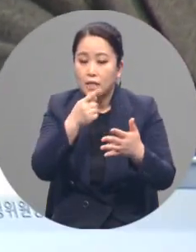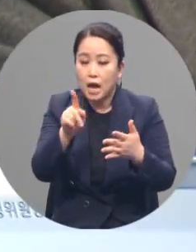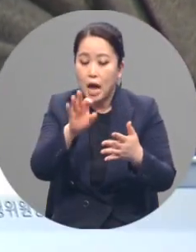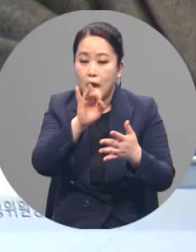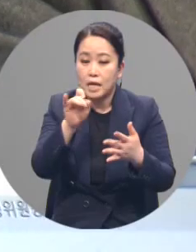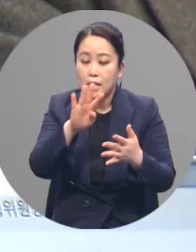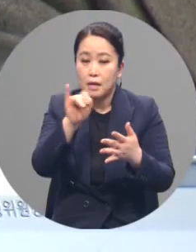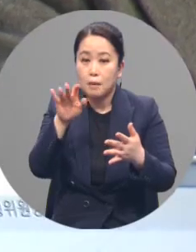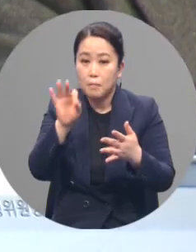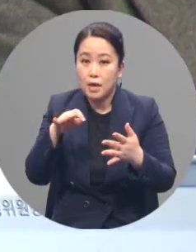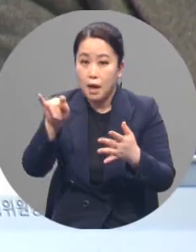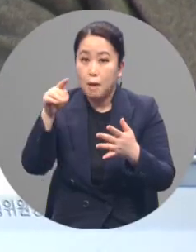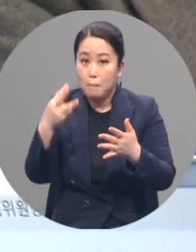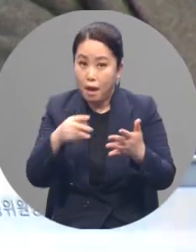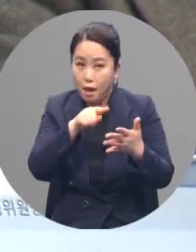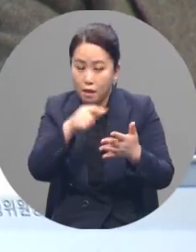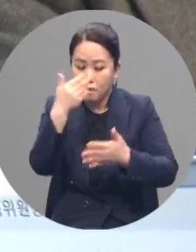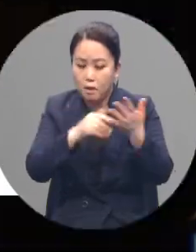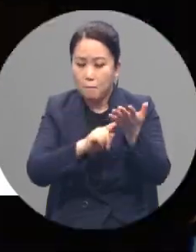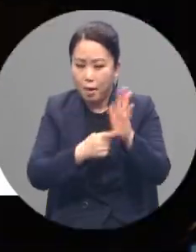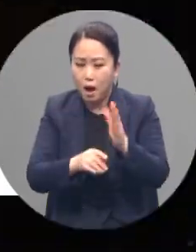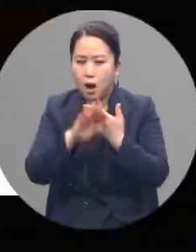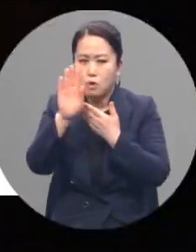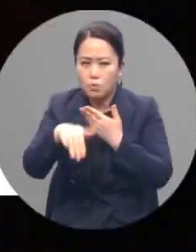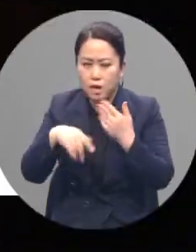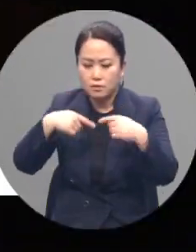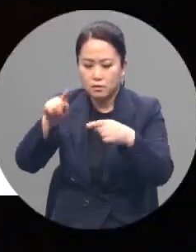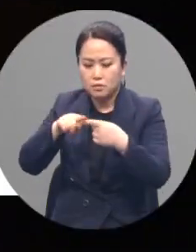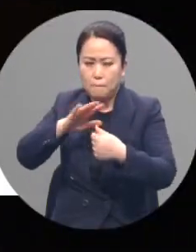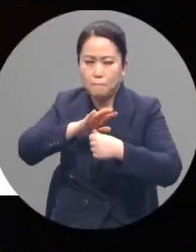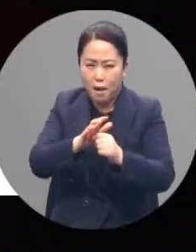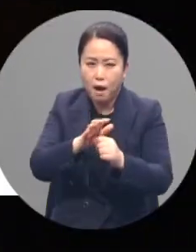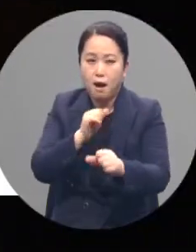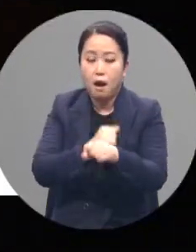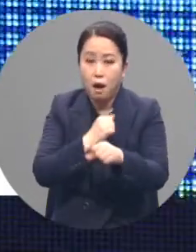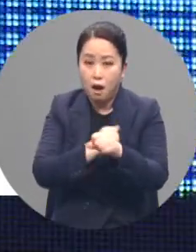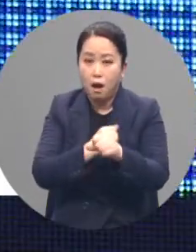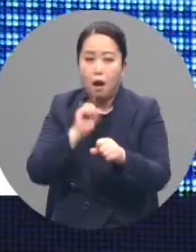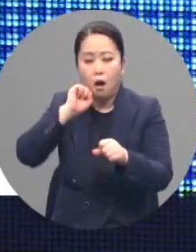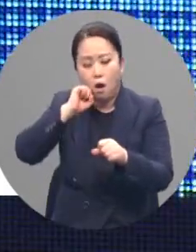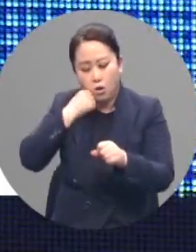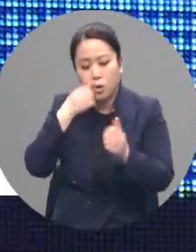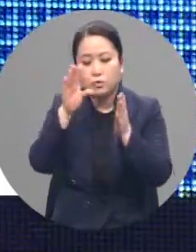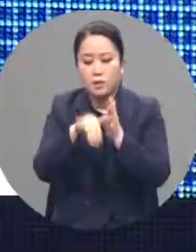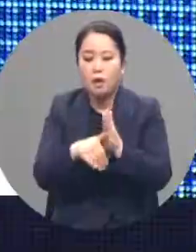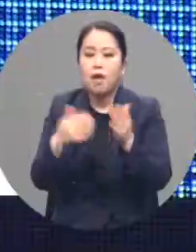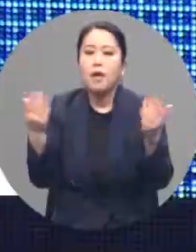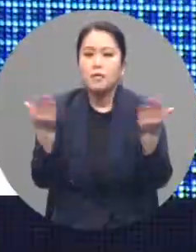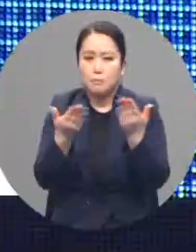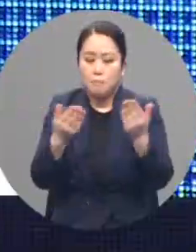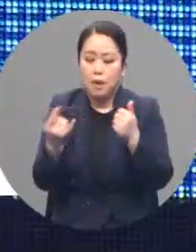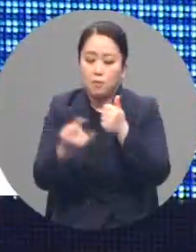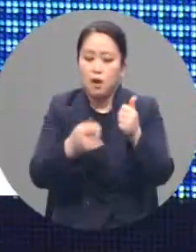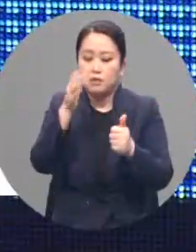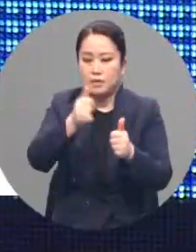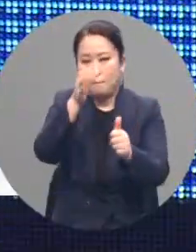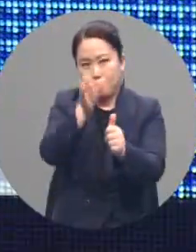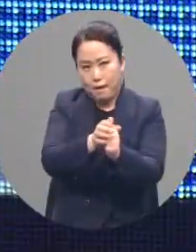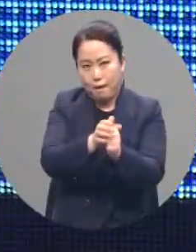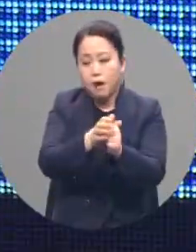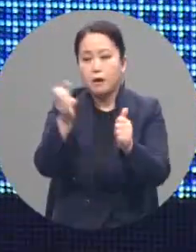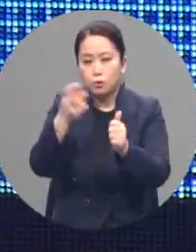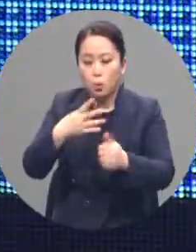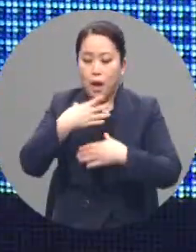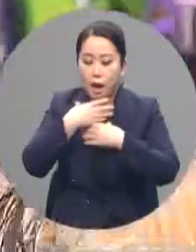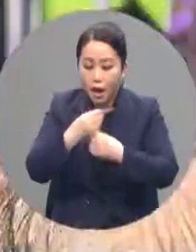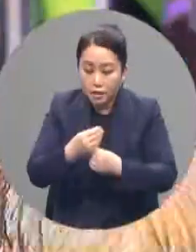정치적인 탄압을 받으며 가장 어려운 시기에 놓였을 때 집행위원장을 맡았고 20회 영화제의 안정적인 개최를